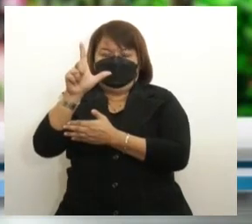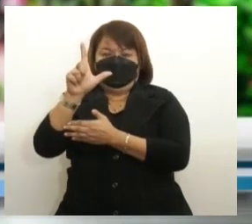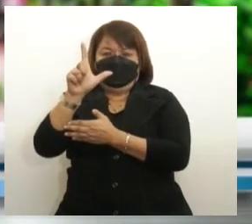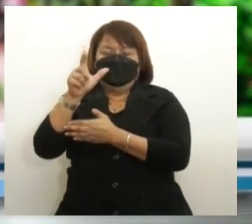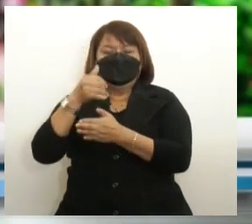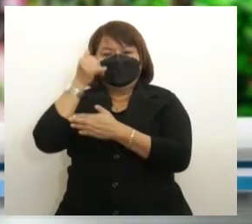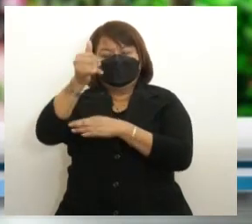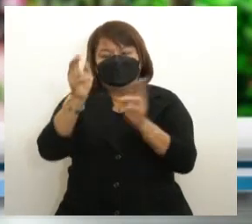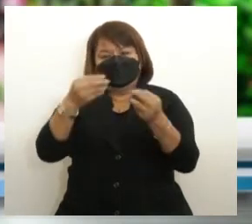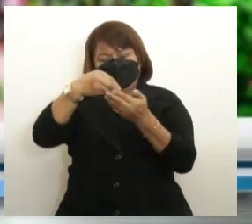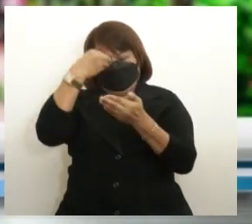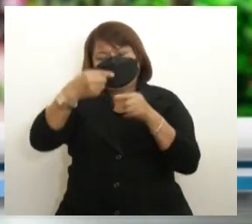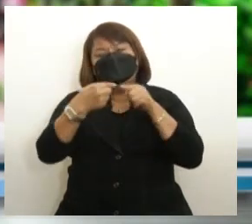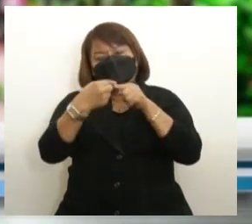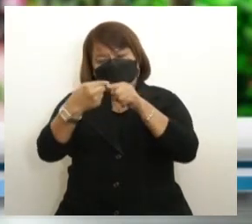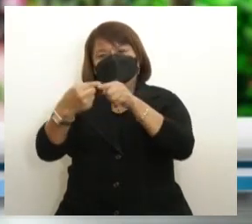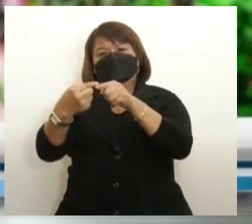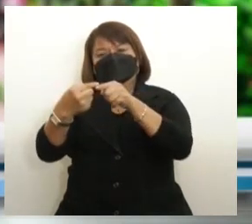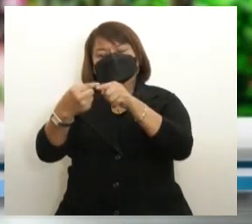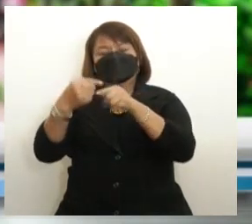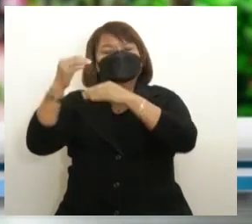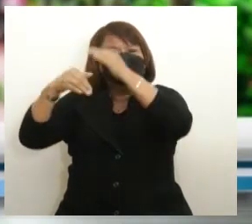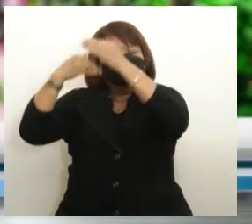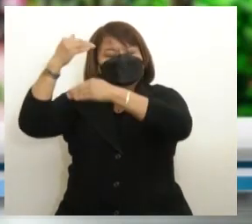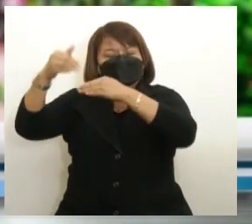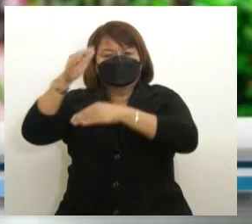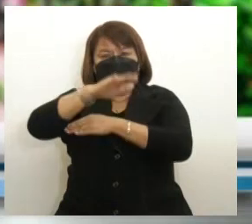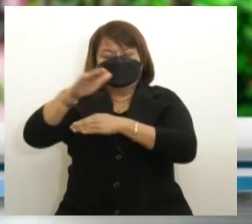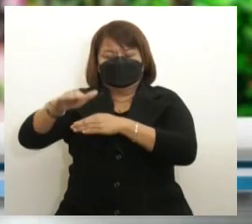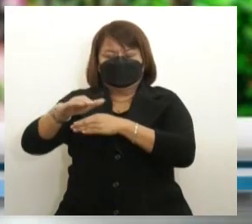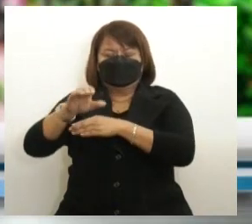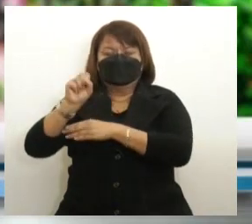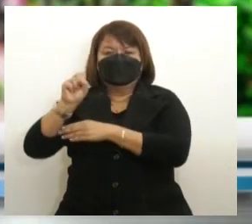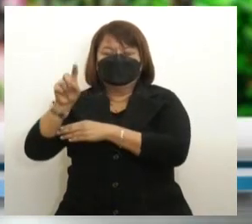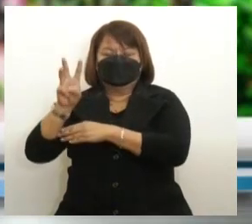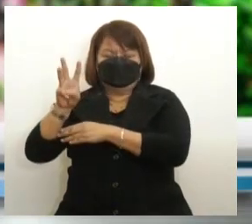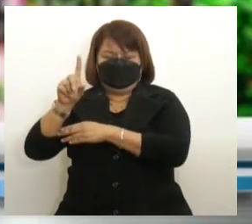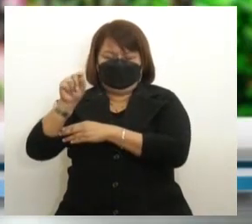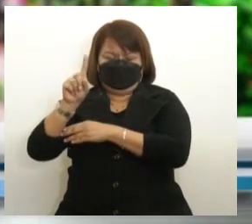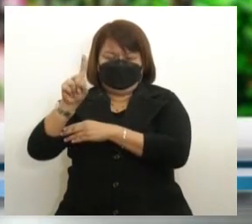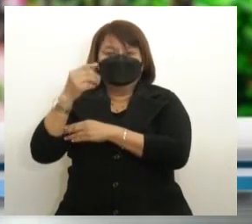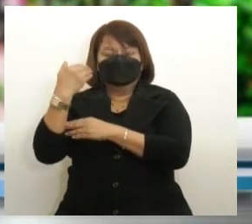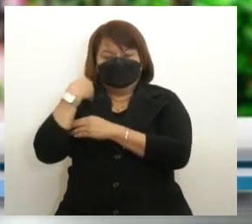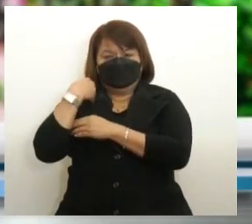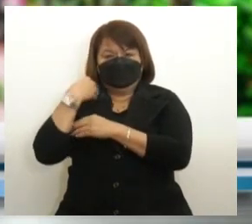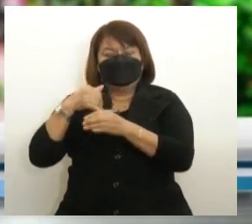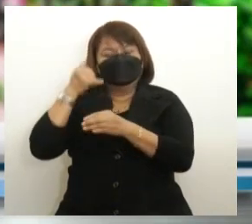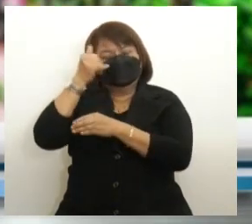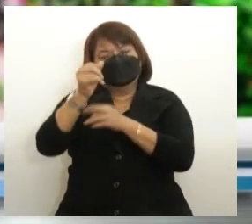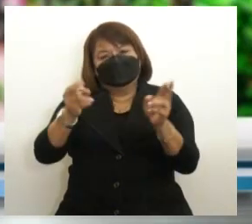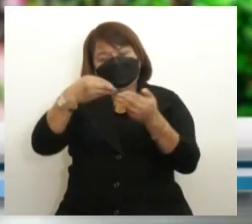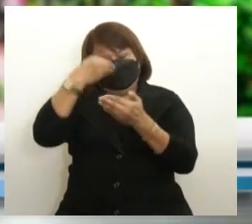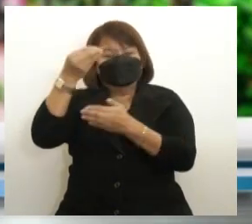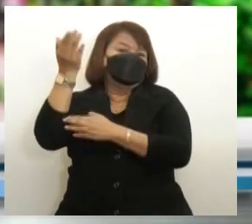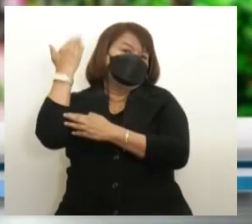งสู่ห้องเรียนมาอย่างต่อเนื่องเพื่อพัฒนาสมรรถนะผู้เรียนในศตวรรษที่21ให้เกิดขึ้นถึงห้องเรียนโดยที่ผ่านม